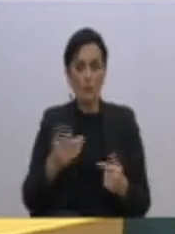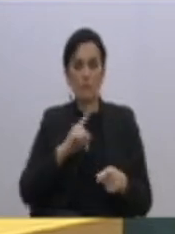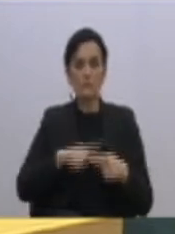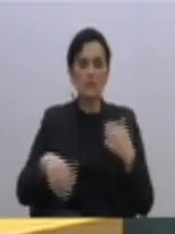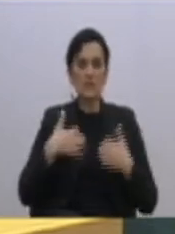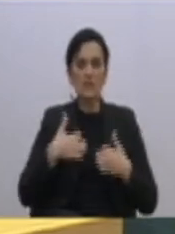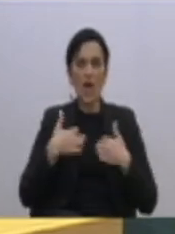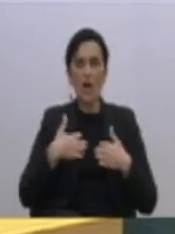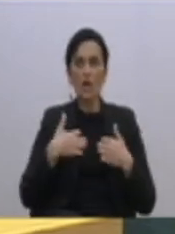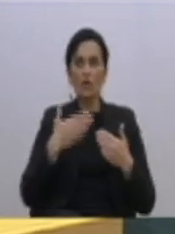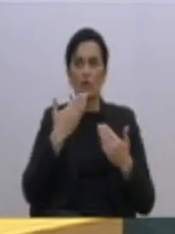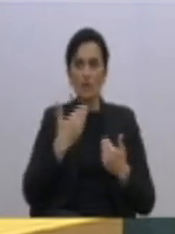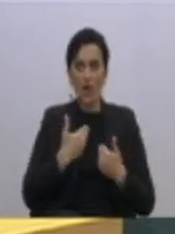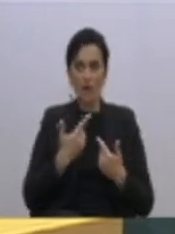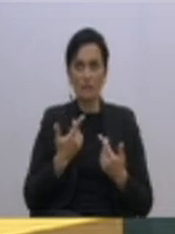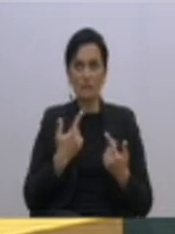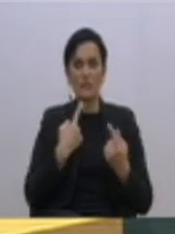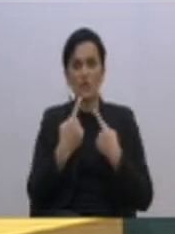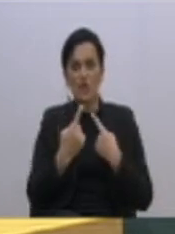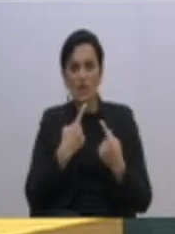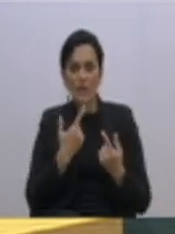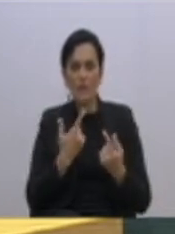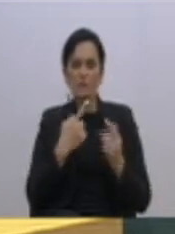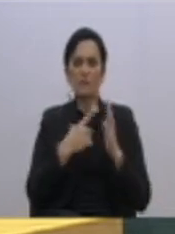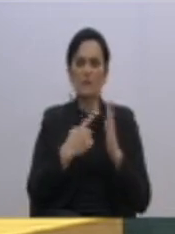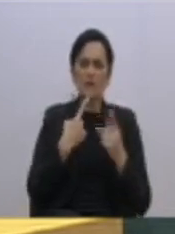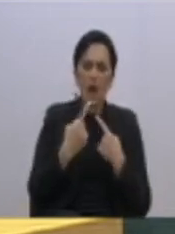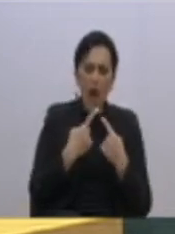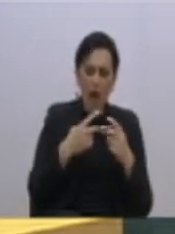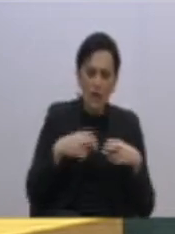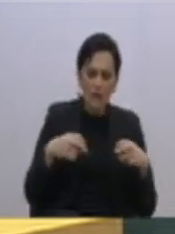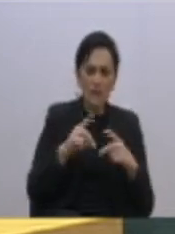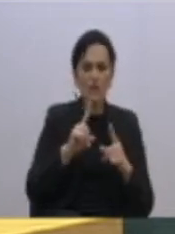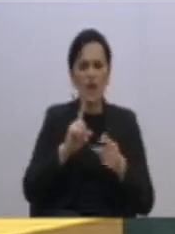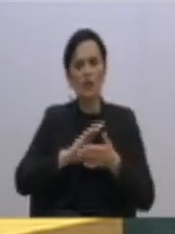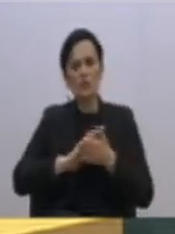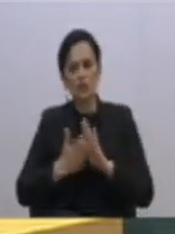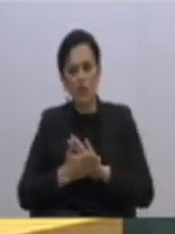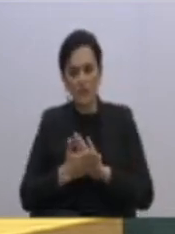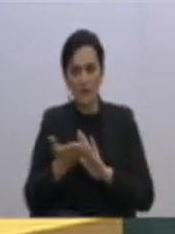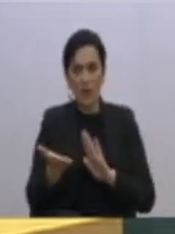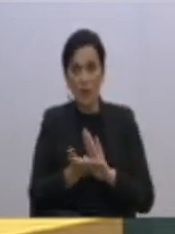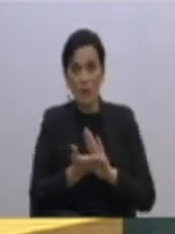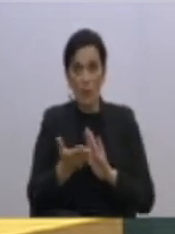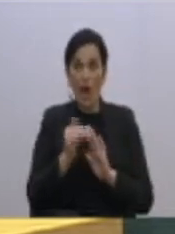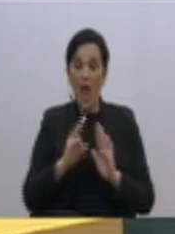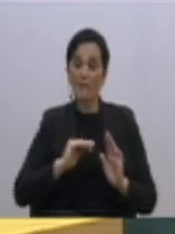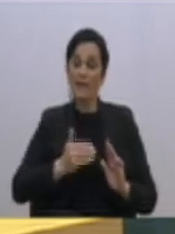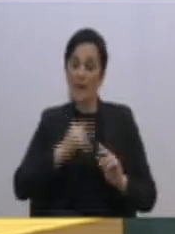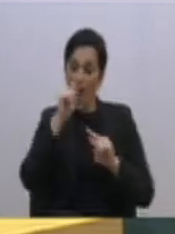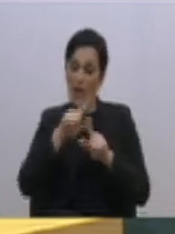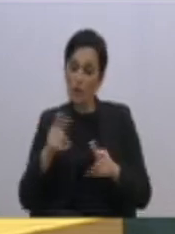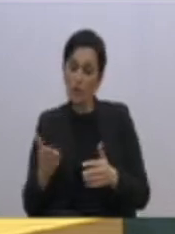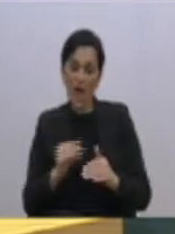რა თუნდა ამას, წესიერად გველაპარაკა, გაგვერჩია, იქნებ რაღაცა შევთანხმებული ყავით კიდეც, რომ ან კერძო სკოლები გაგვეთა,